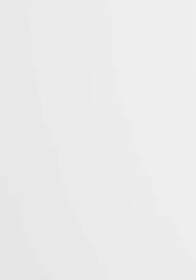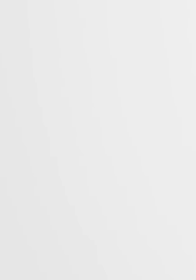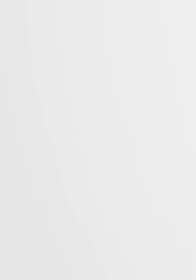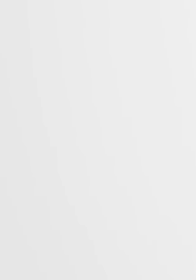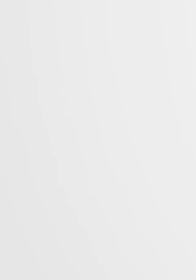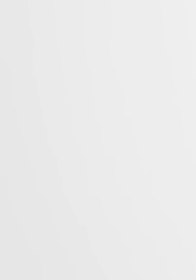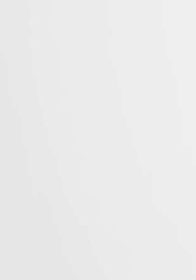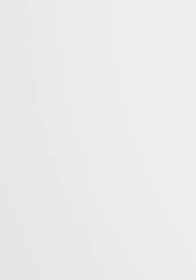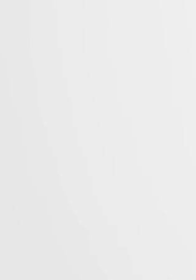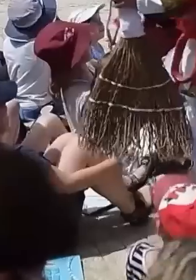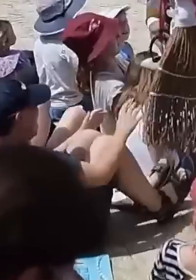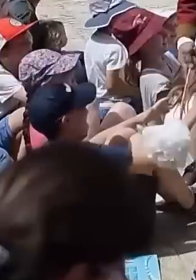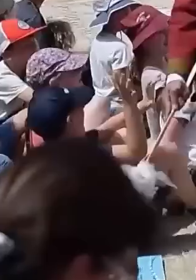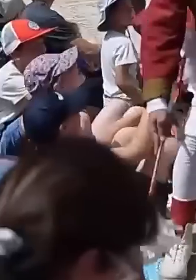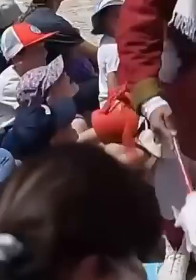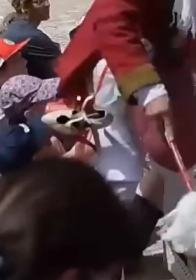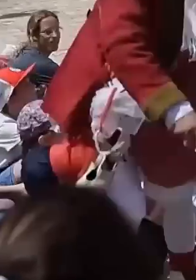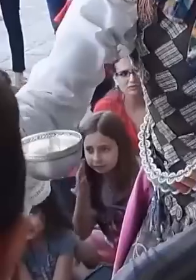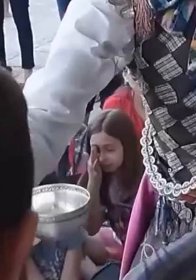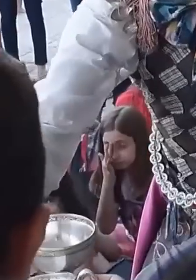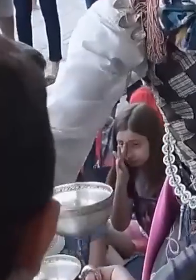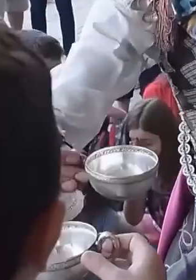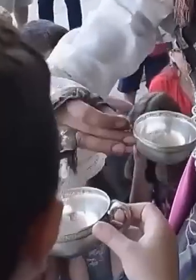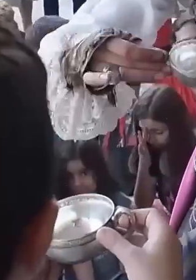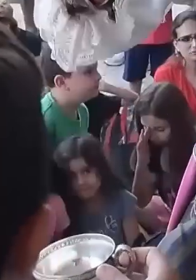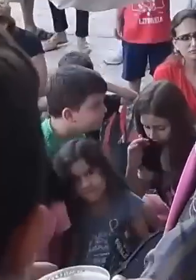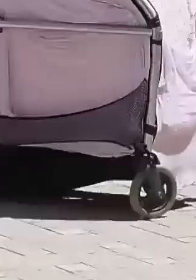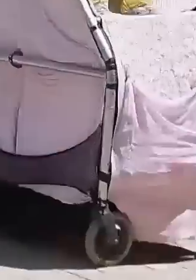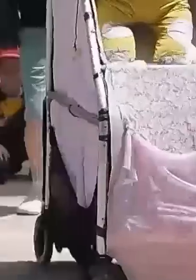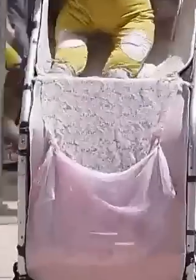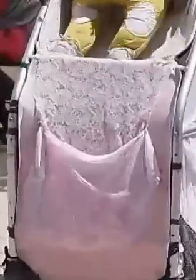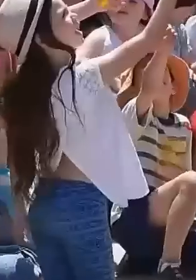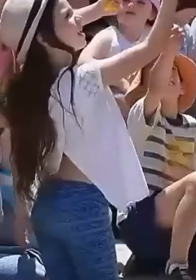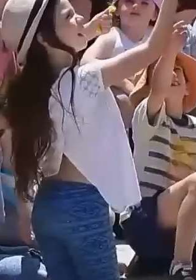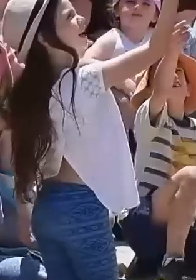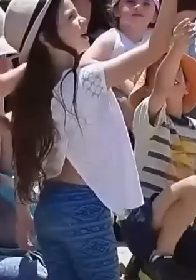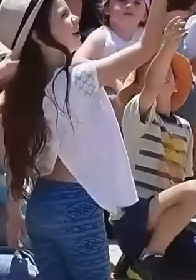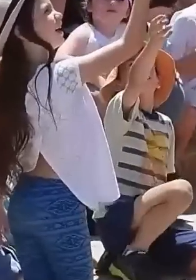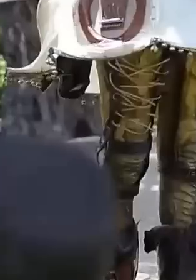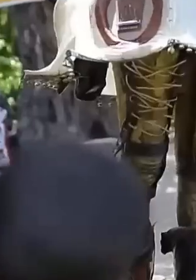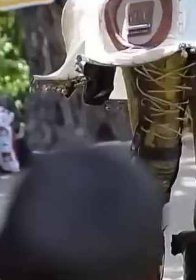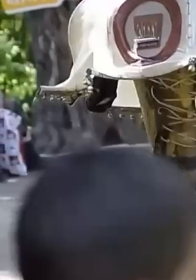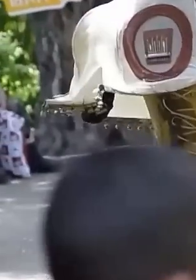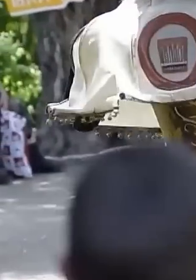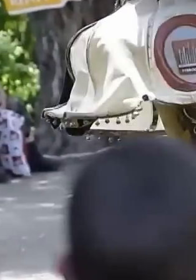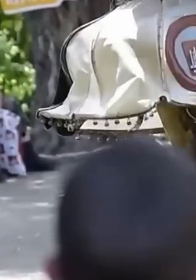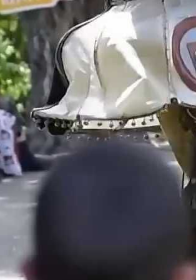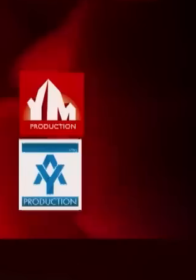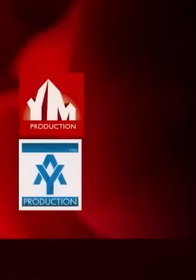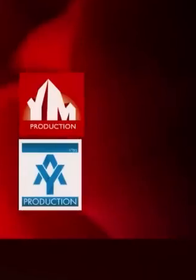התחזית בחסות. פסטיבל חיפה הבינלאומי להצגות ילדים. חול המועד פסח בתיאטרון